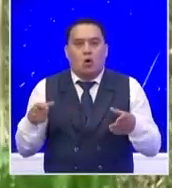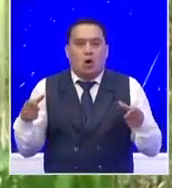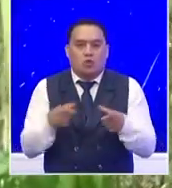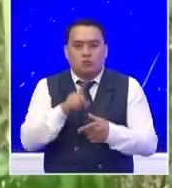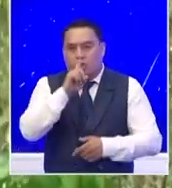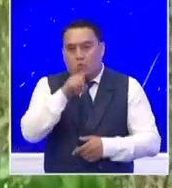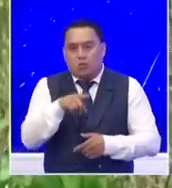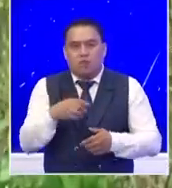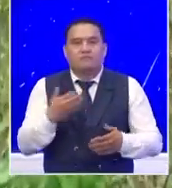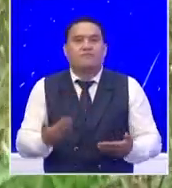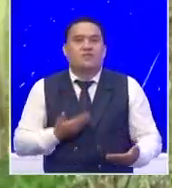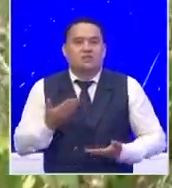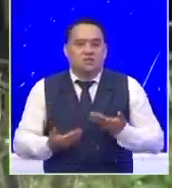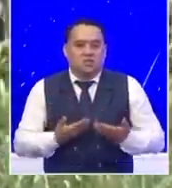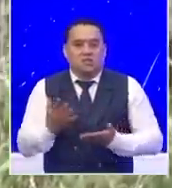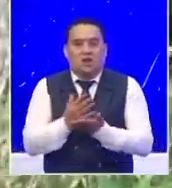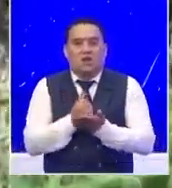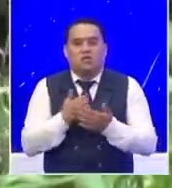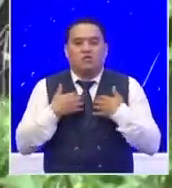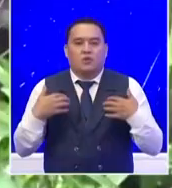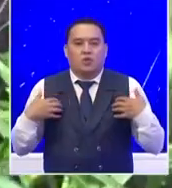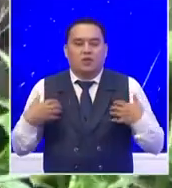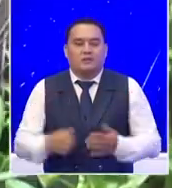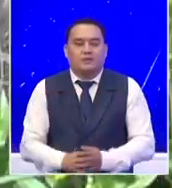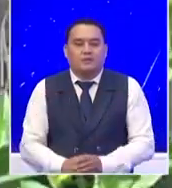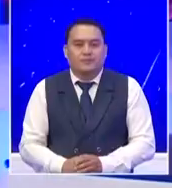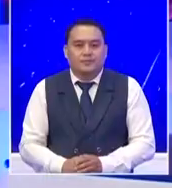не будет, чтобы выжить и сохранить животных.